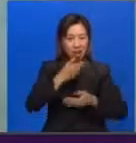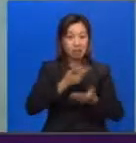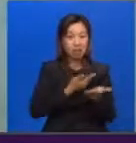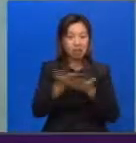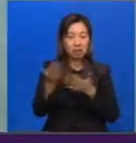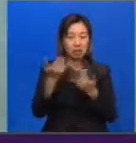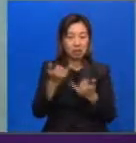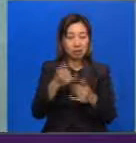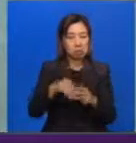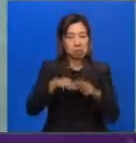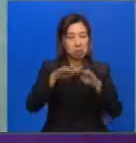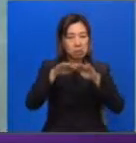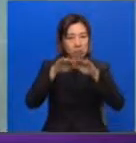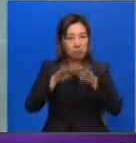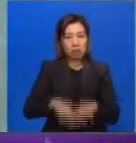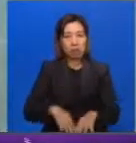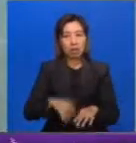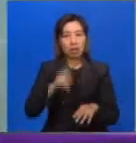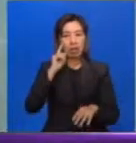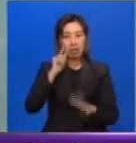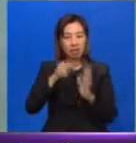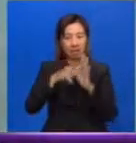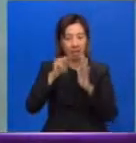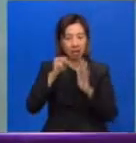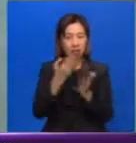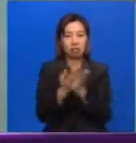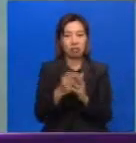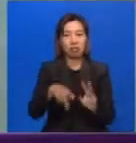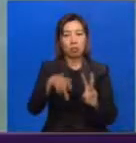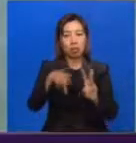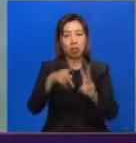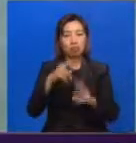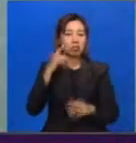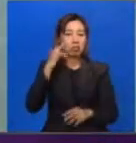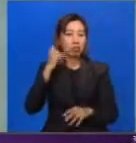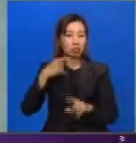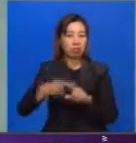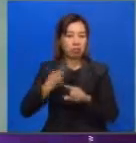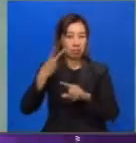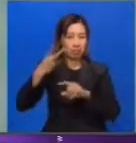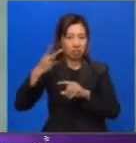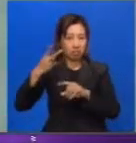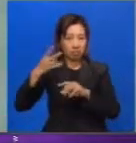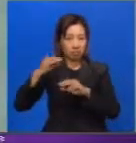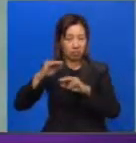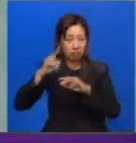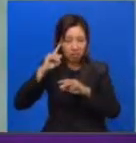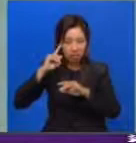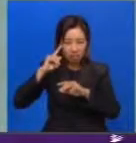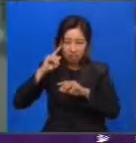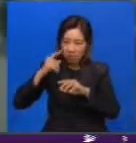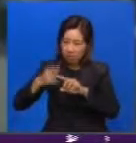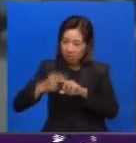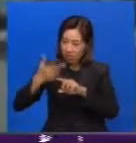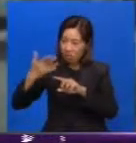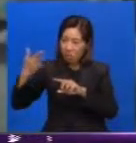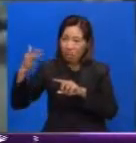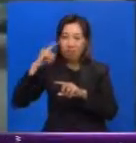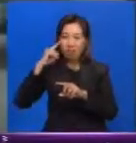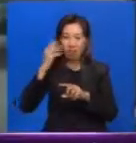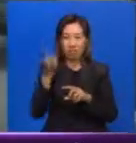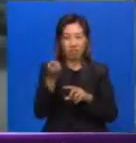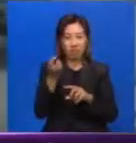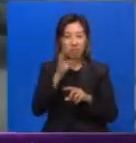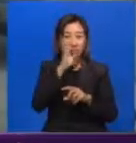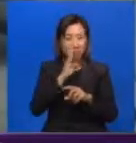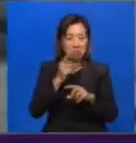6,000บาทและก็เชื่อว่าหากพ้นเดือนกุมภาพันธ์นี้ไปราคาข้าวเปลือกในท้องตลาดจะลดต่ำลงอีกส่วนเรื่องการช่วย